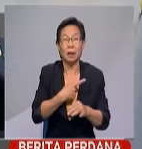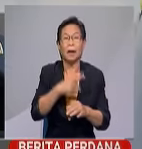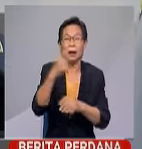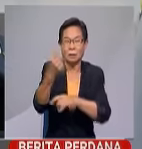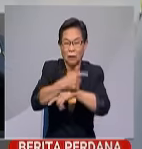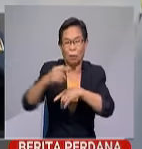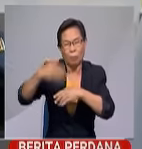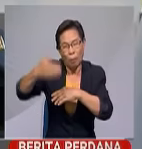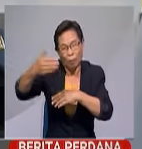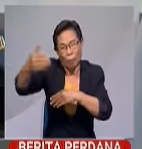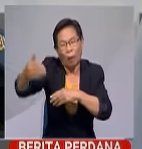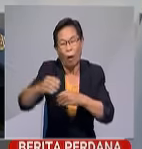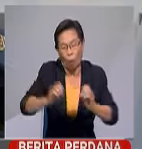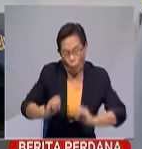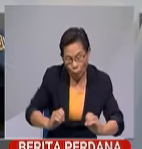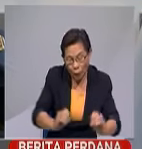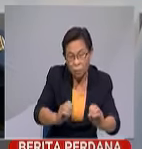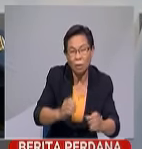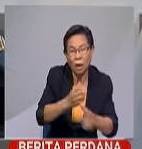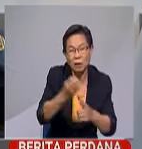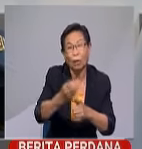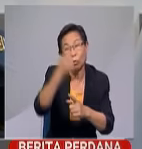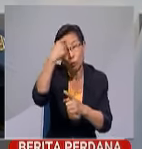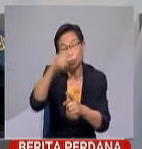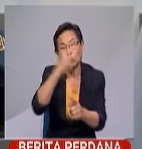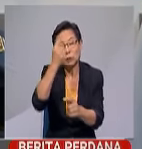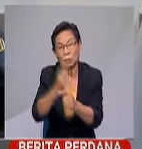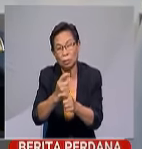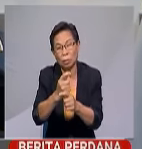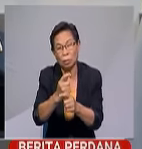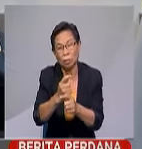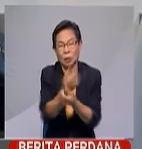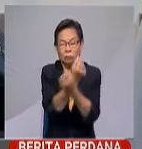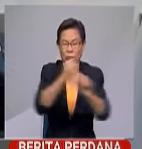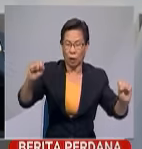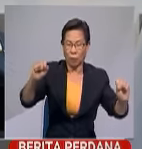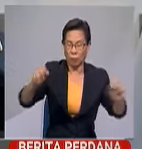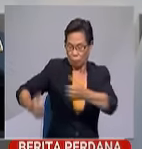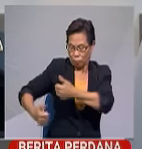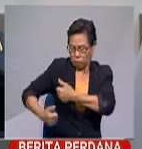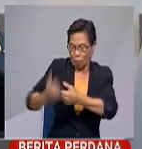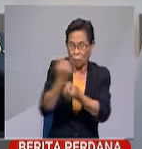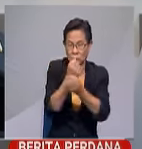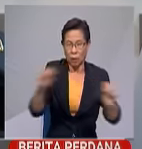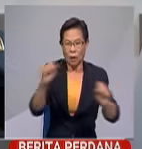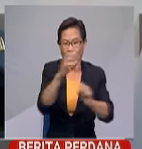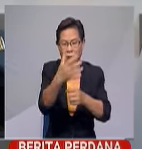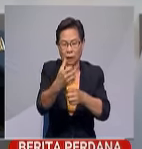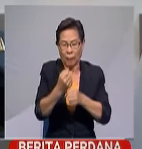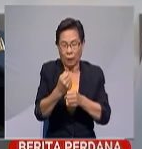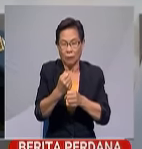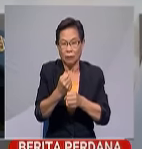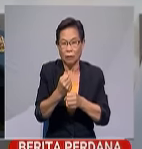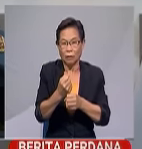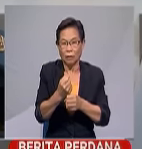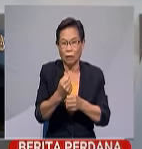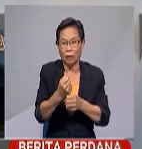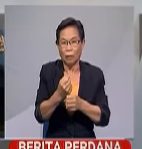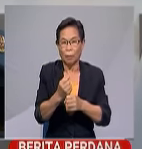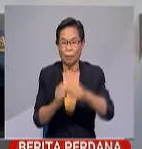ni ataupun untuk menentukan bahawa kesiapsiagaan kita ni dapat